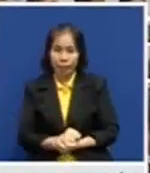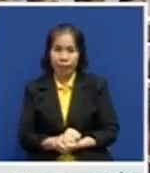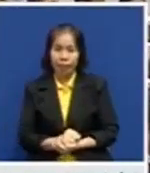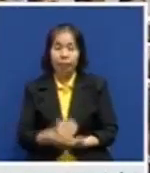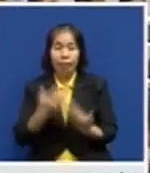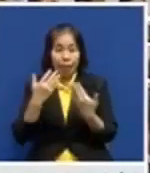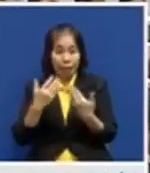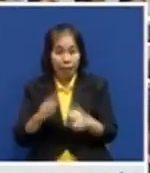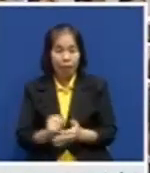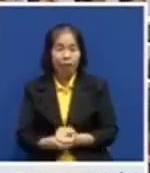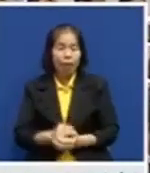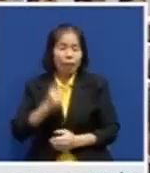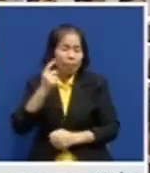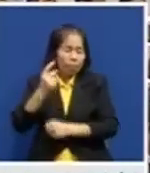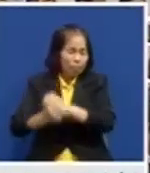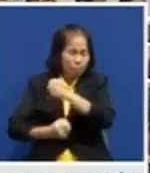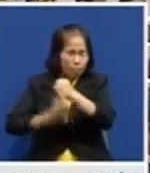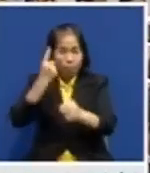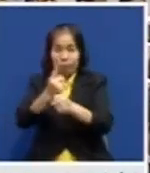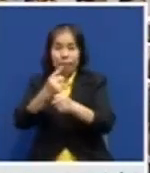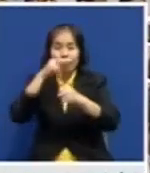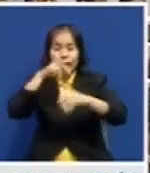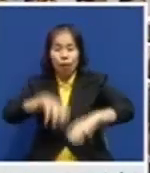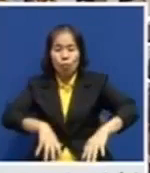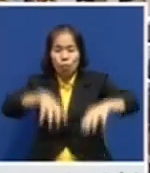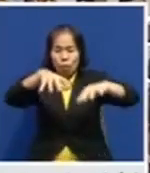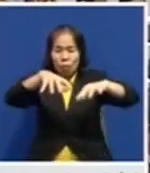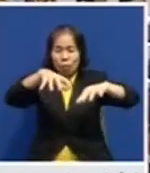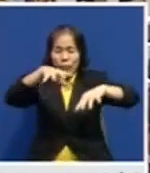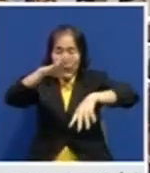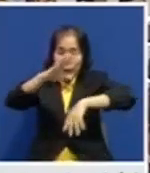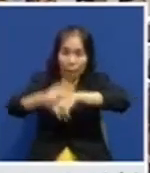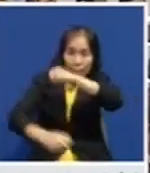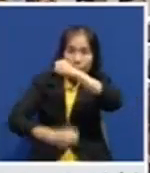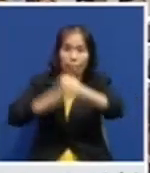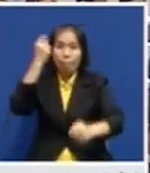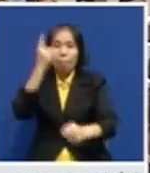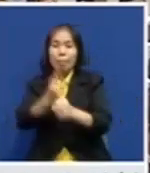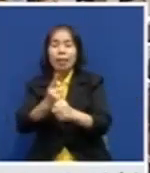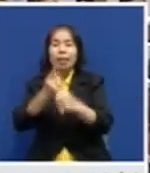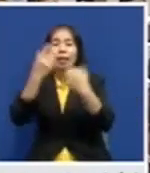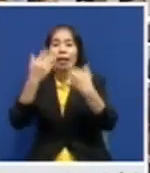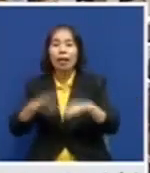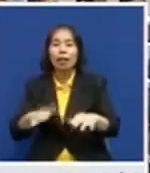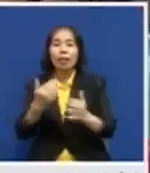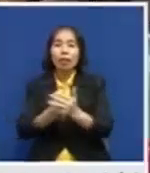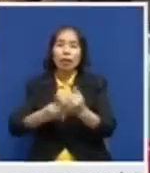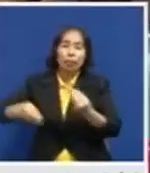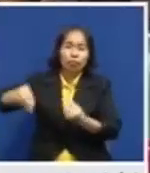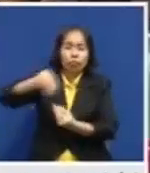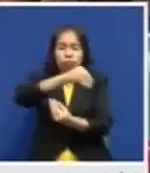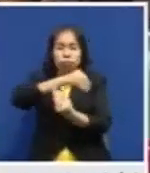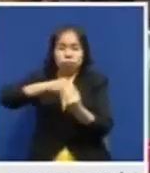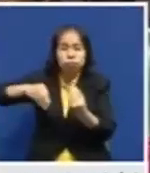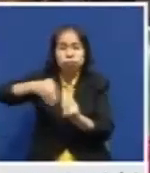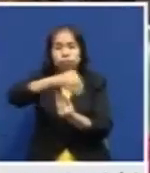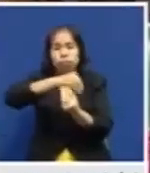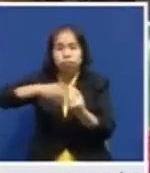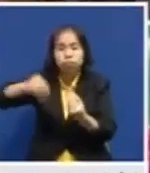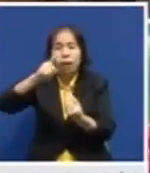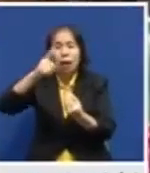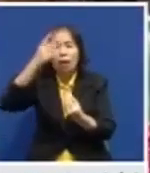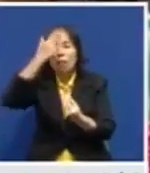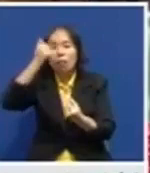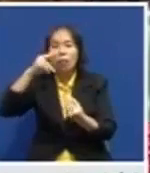เพียงปีนึงหลังน้ำท่วมใหญ่ GDP มันขึ้นไปถึง 7.2% เพราะว่าไปที่เกิดน้ำท่วม